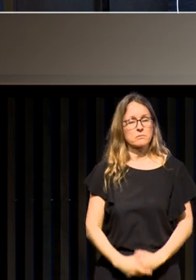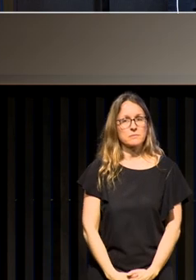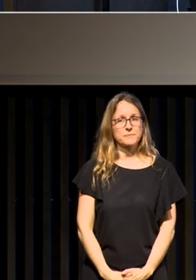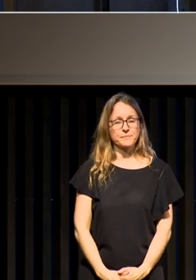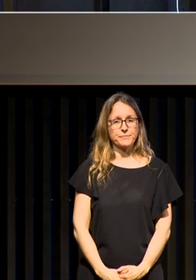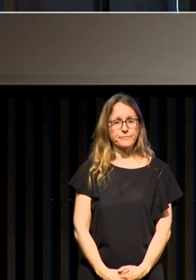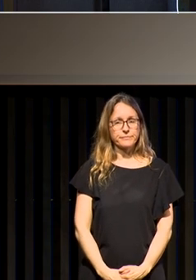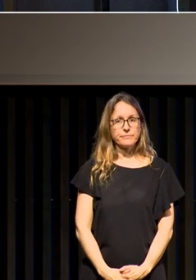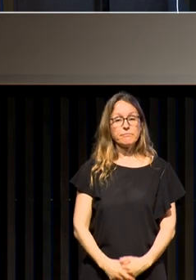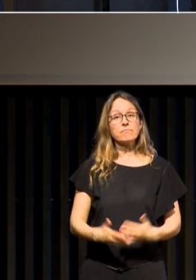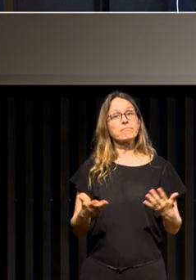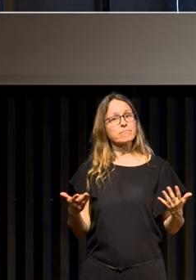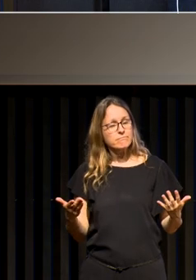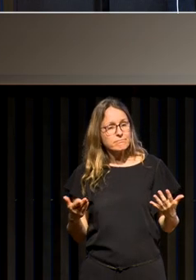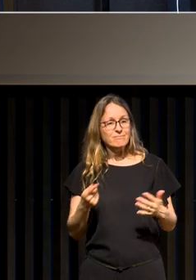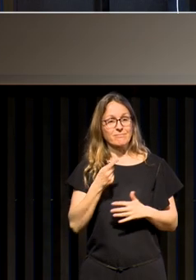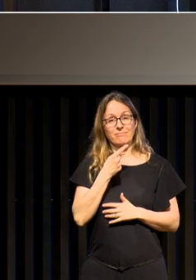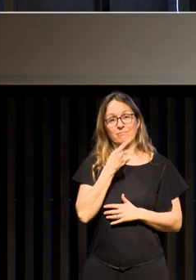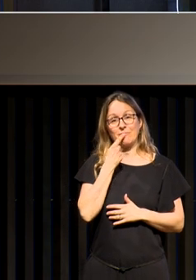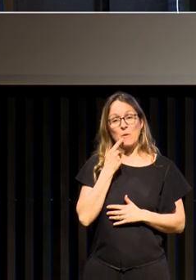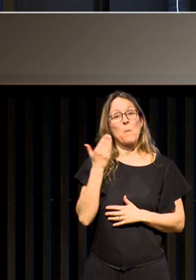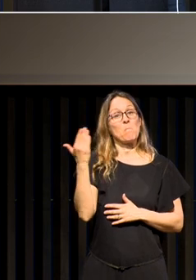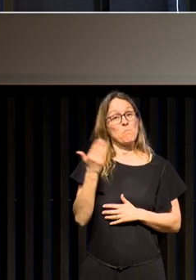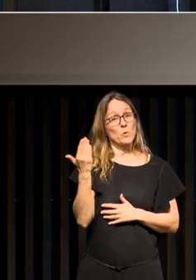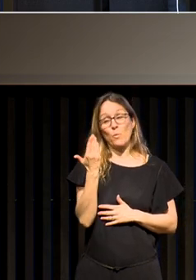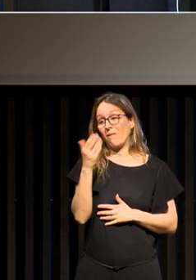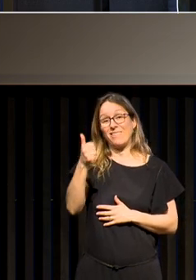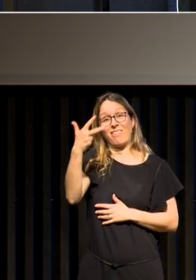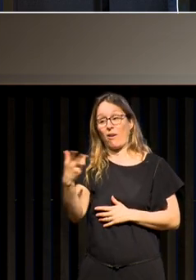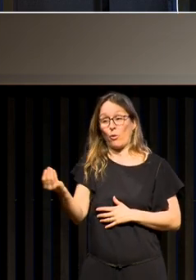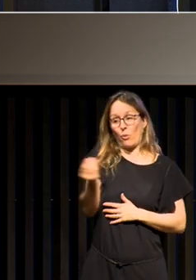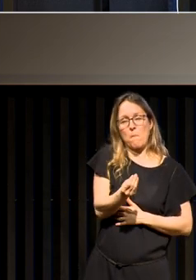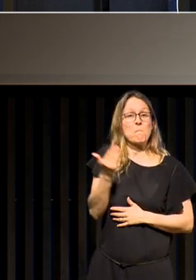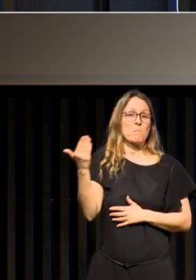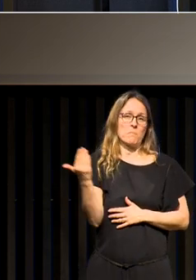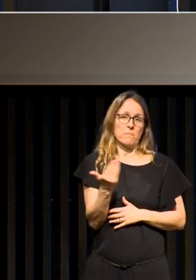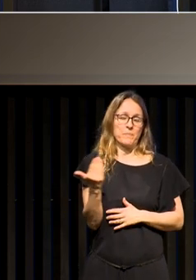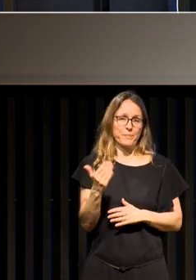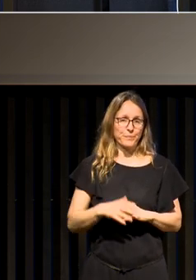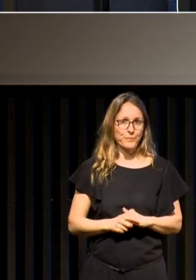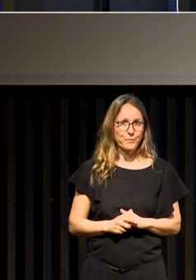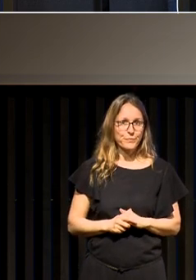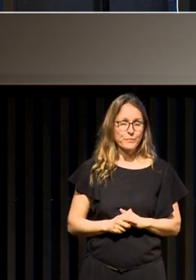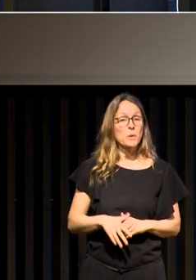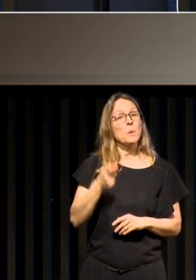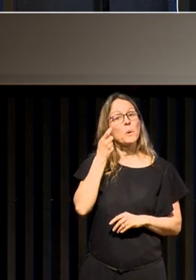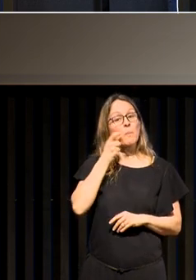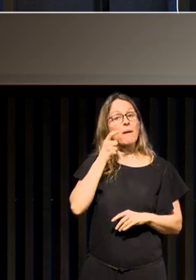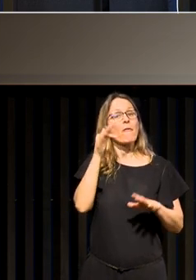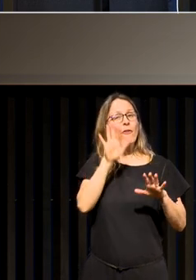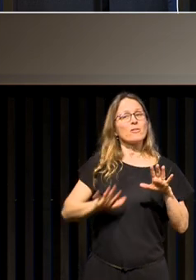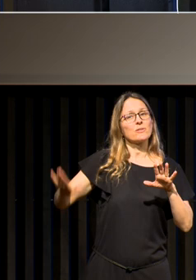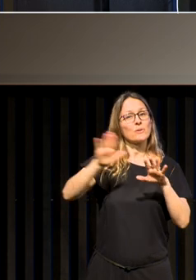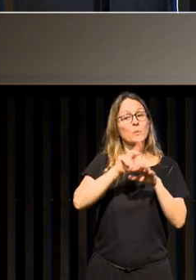Alors, de ce fait, nous aurons besoin vraiment de tiers donneurs. Alors, je vous montre le constat en France